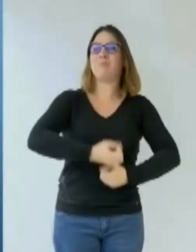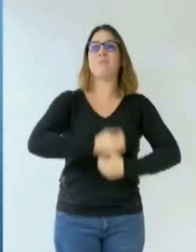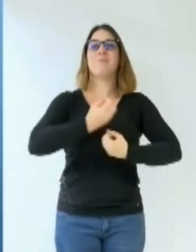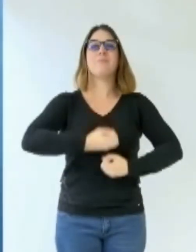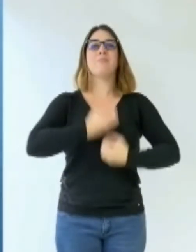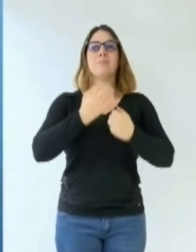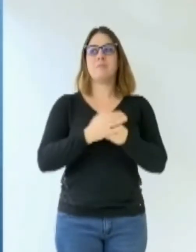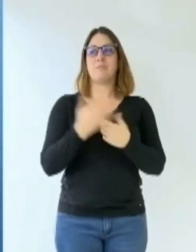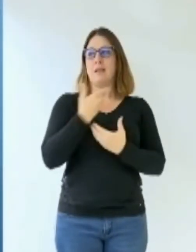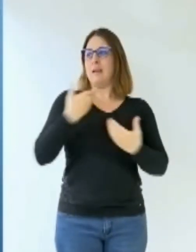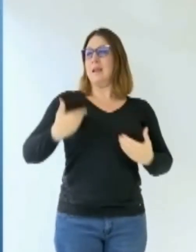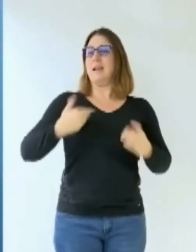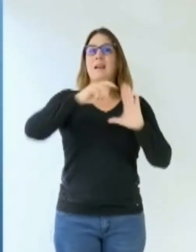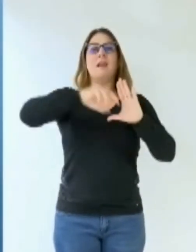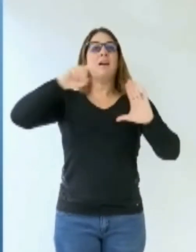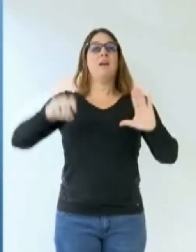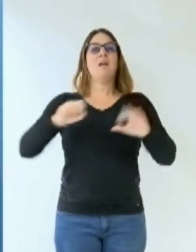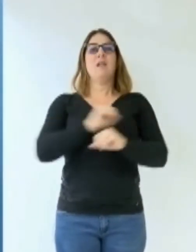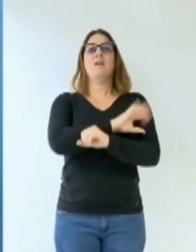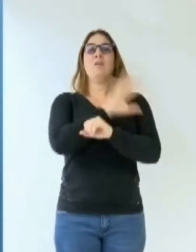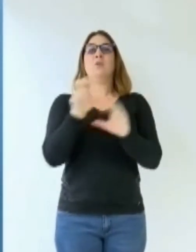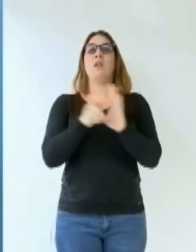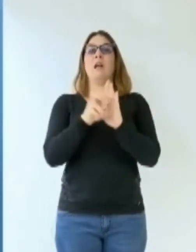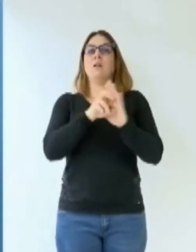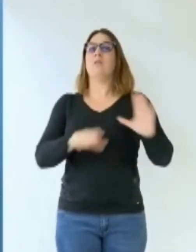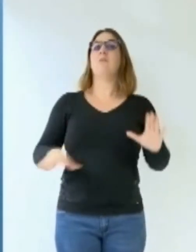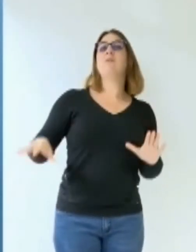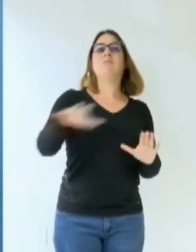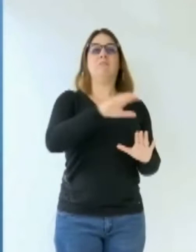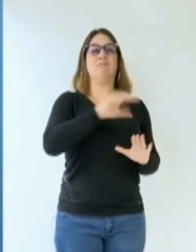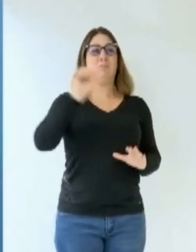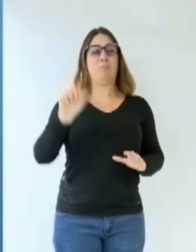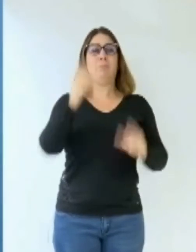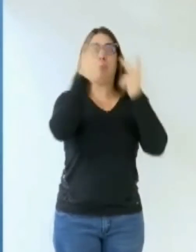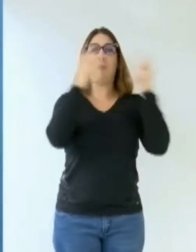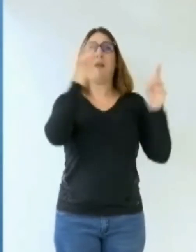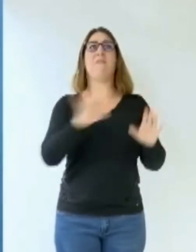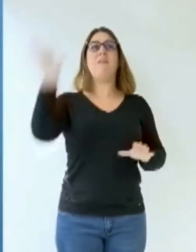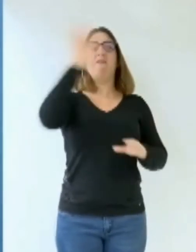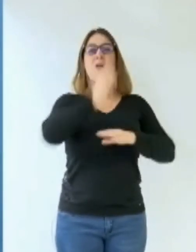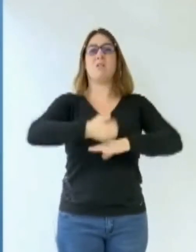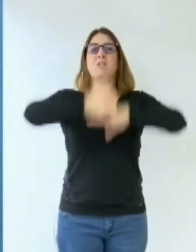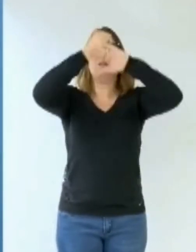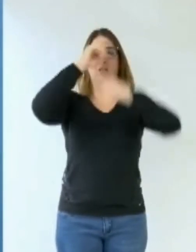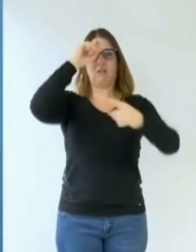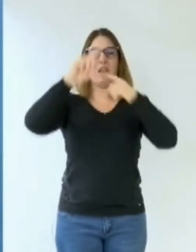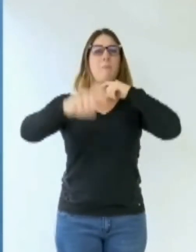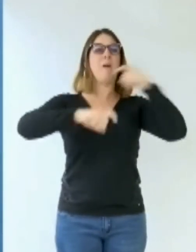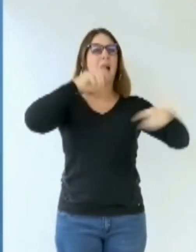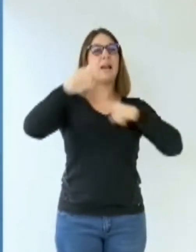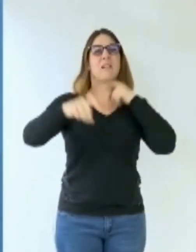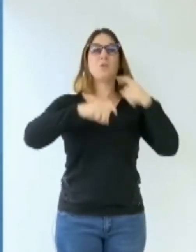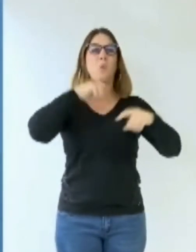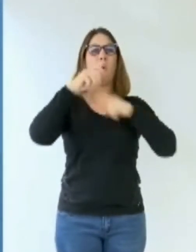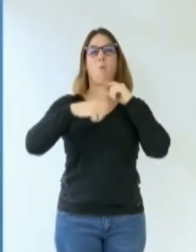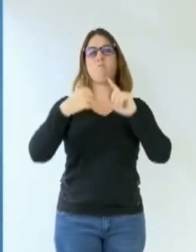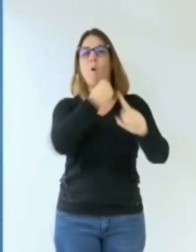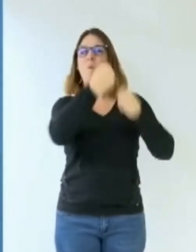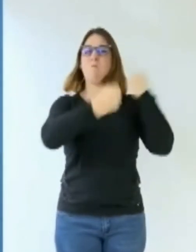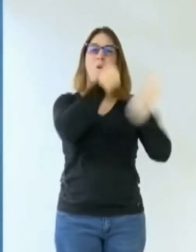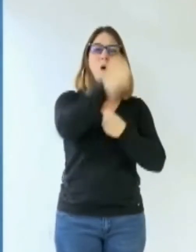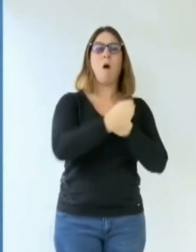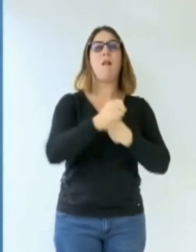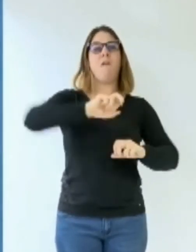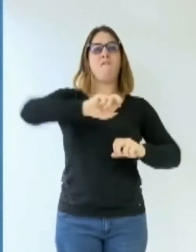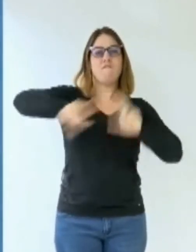La dernière statistique connue et publiée dans la presse locale faisait de Grenoble la première des grandes villes de France pour les agressions violentes et les vols à la tire pour